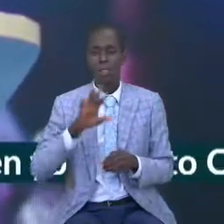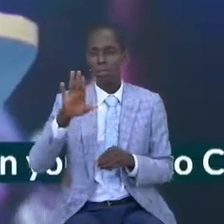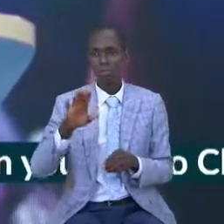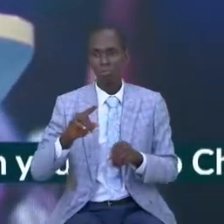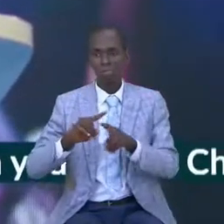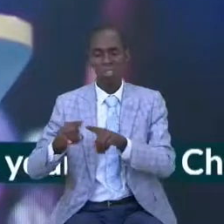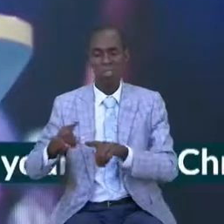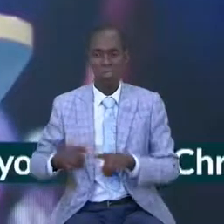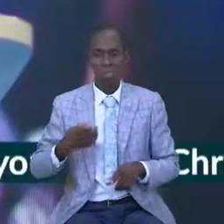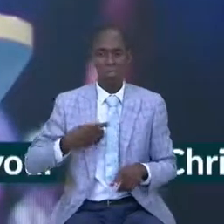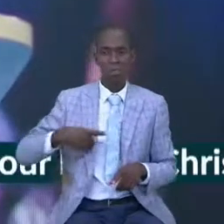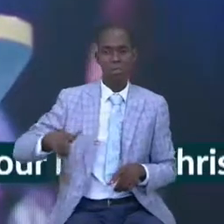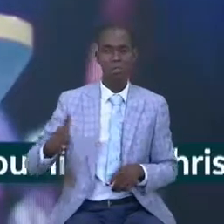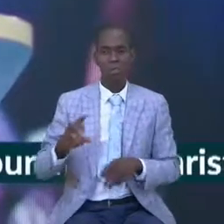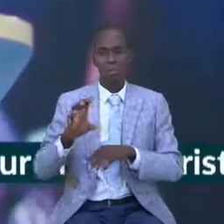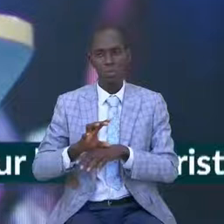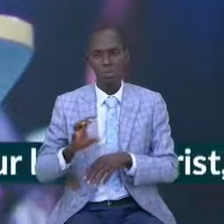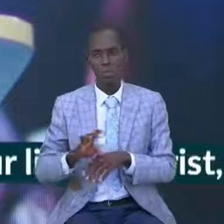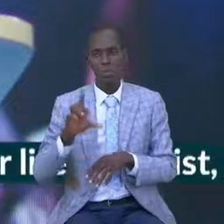Toujours debout, nos conseillers,